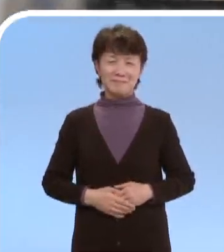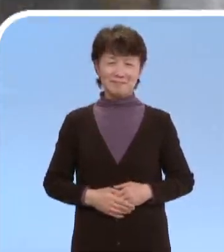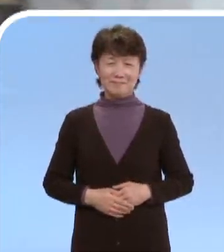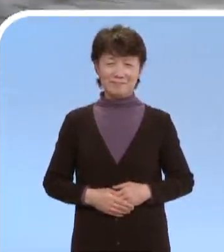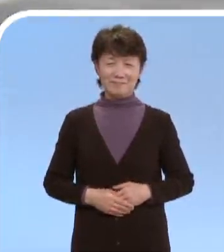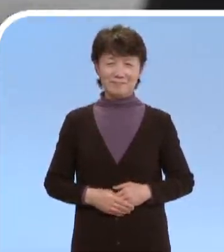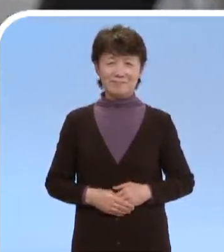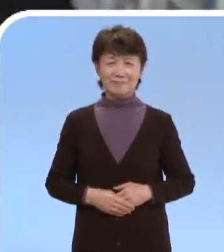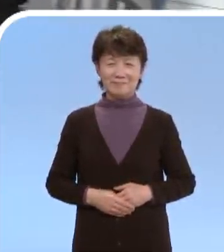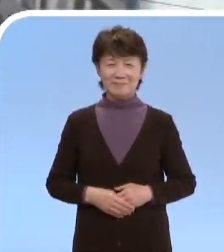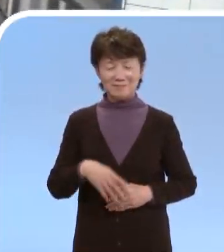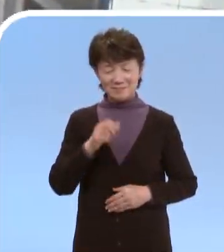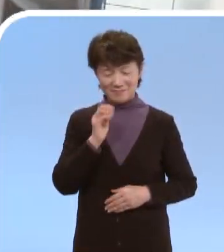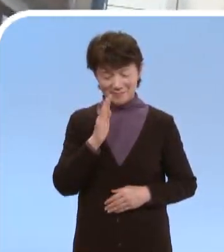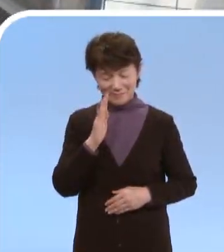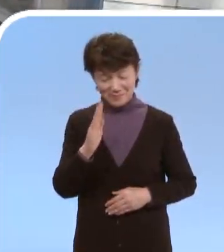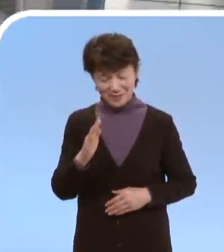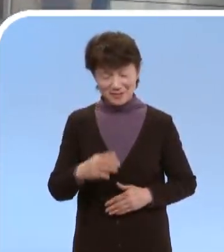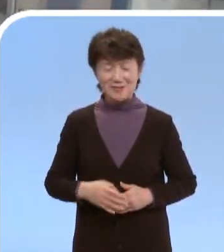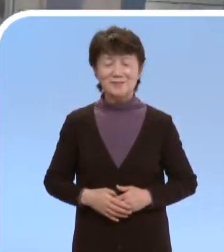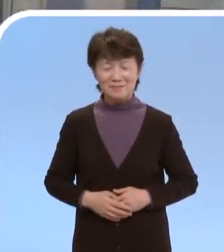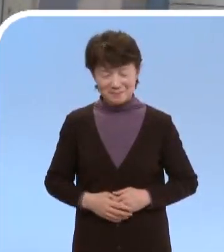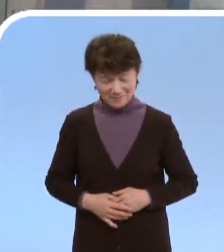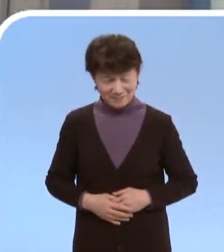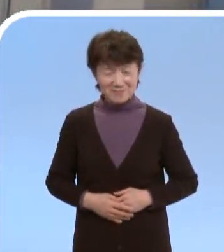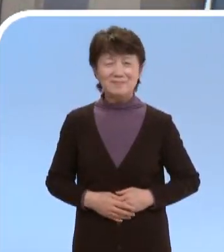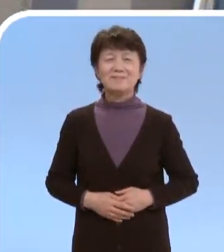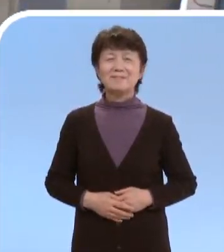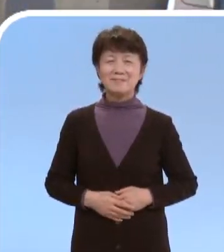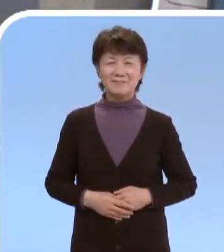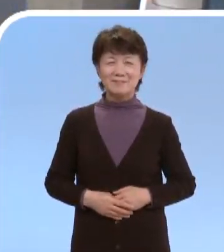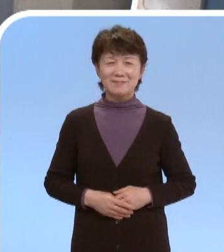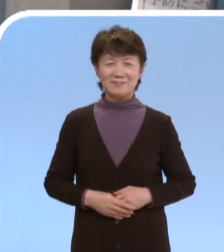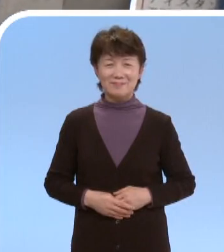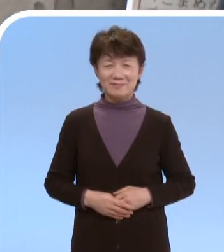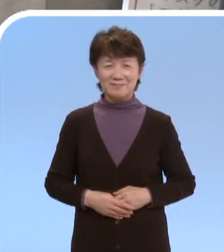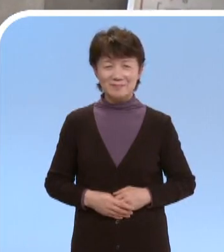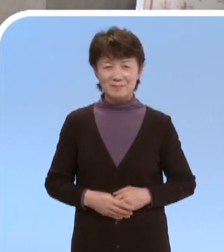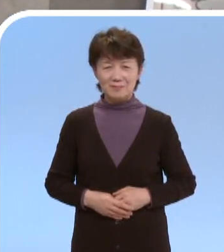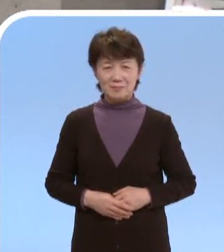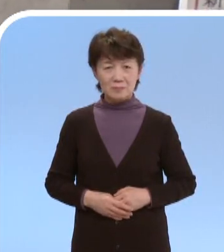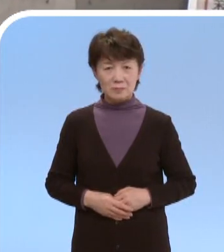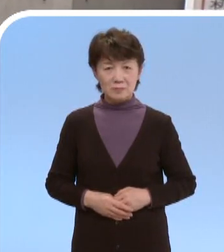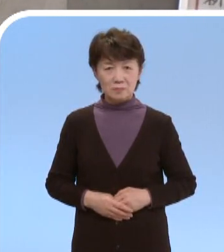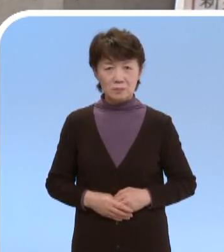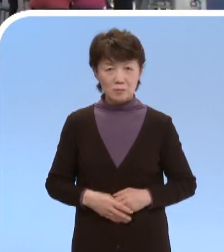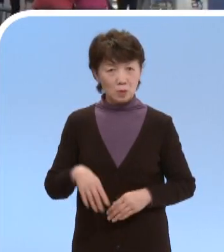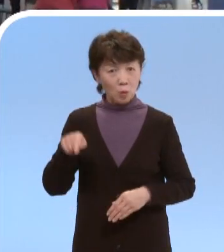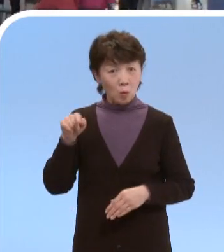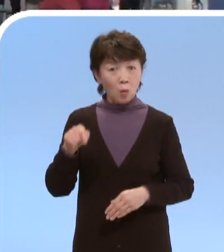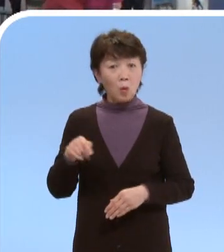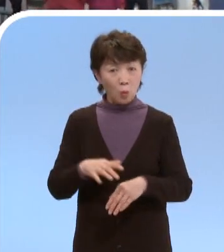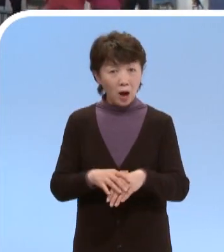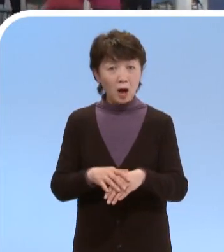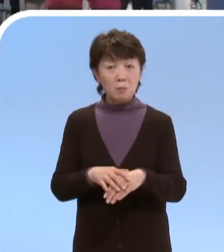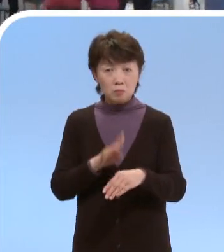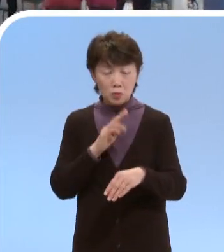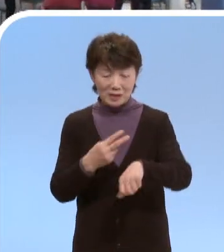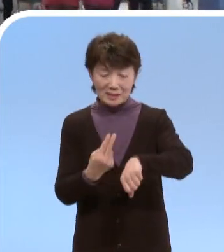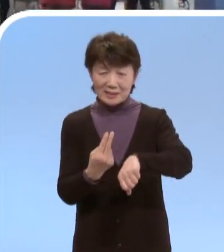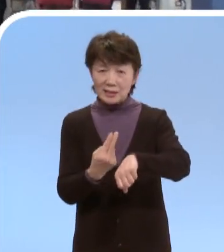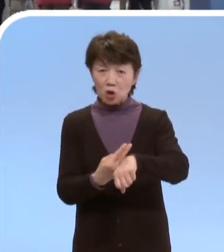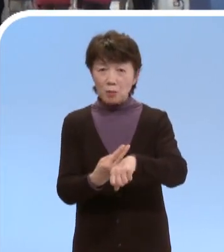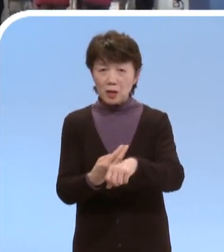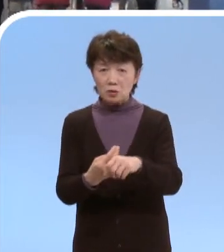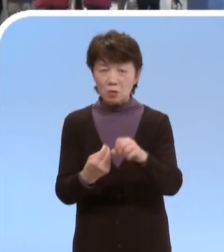よろしくお願いいたします。 よろしくお願いします。 岩崎さん、 こちらでもね、イノベーションプロジェクト